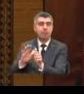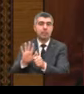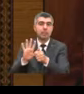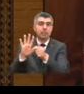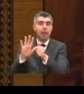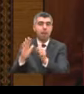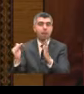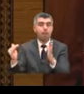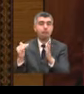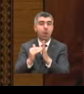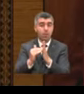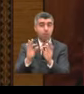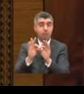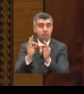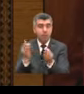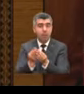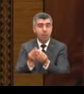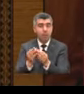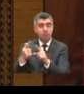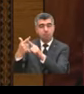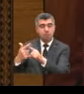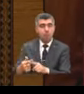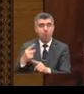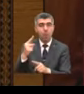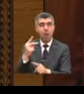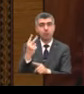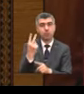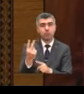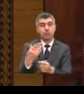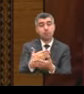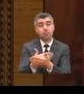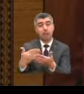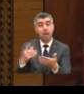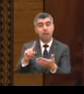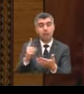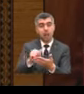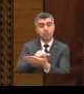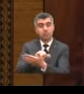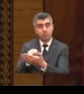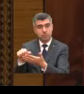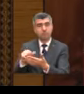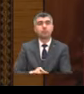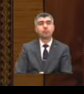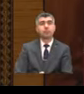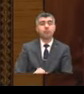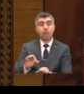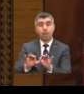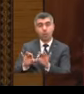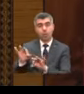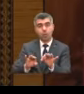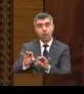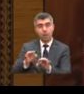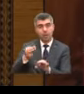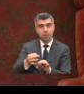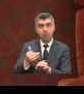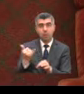متضررة بغلاف مالي تجاوز 21 مليار درهم. ساهم هذا الإجراء بشكل مباشر في التخفيف